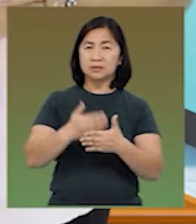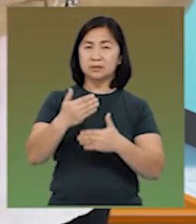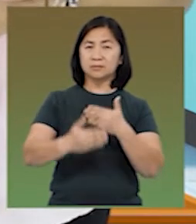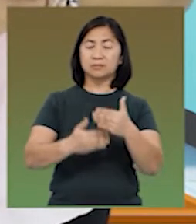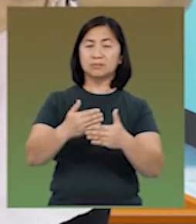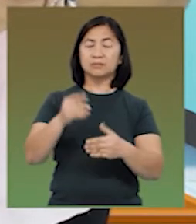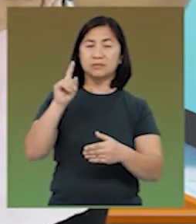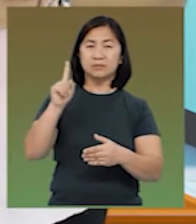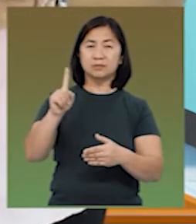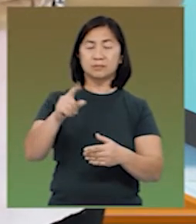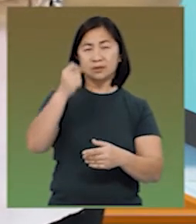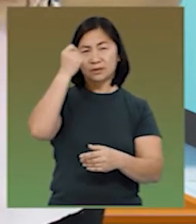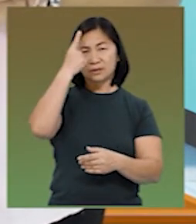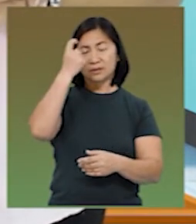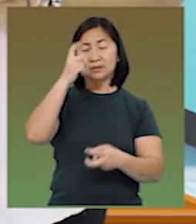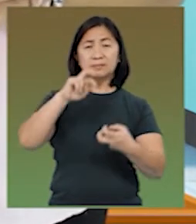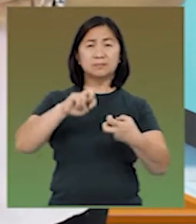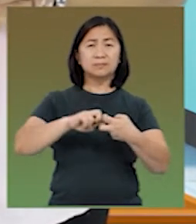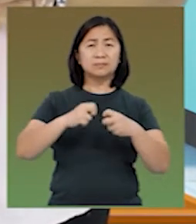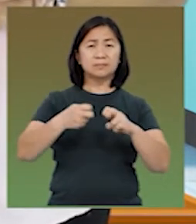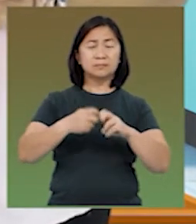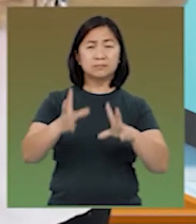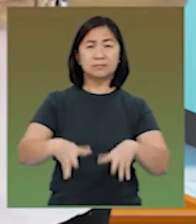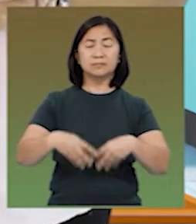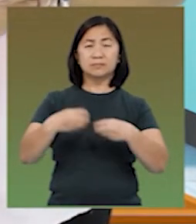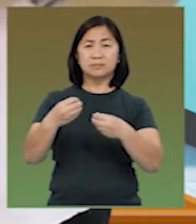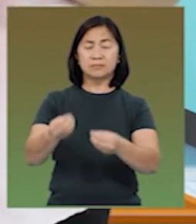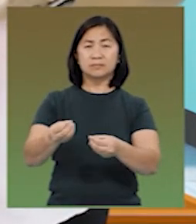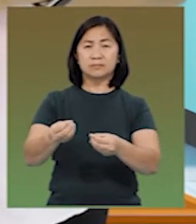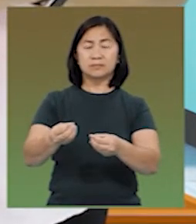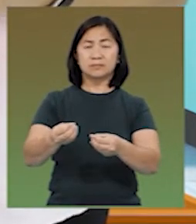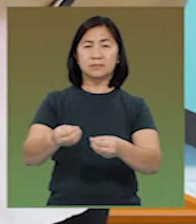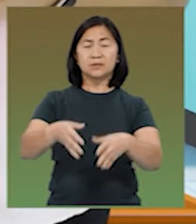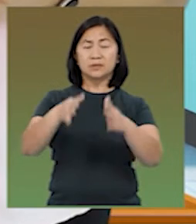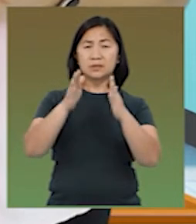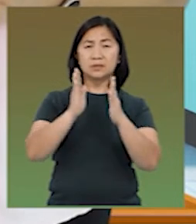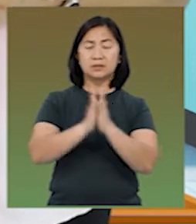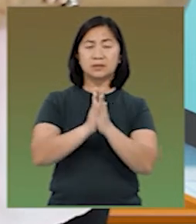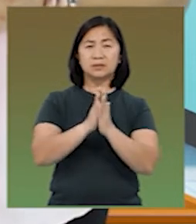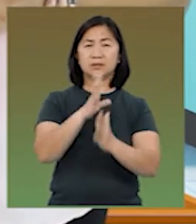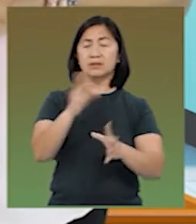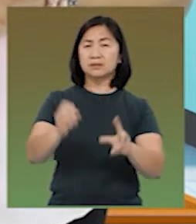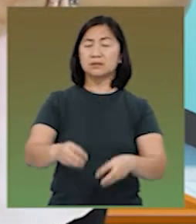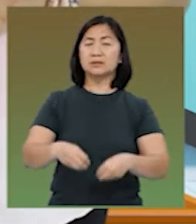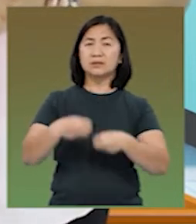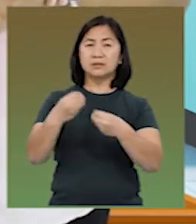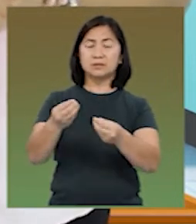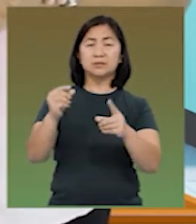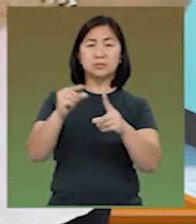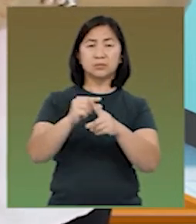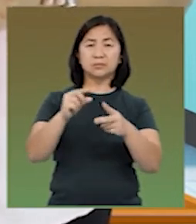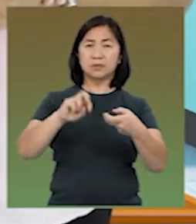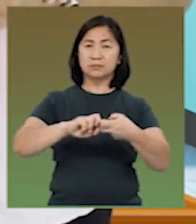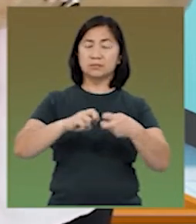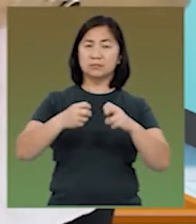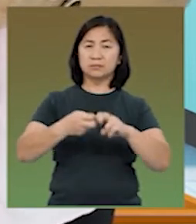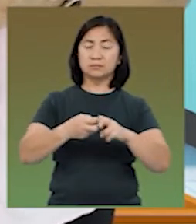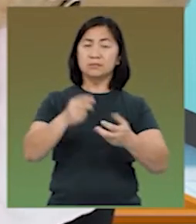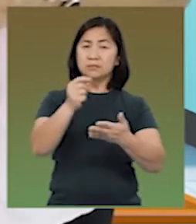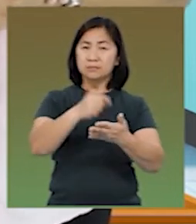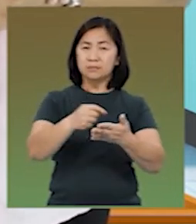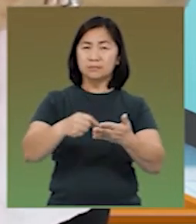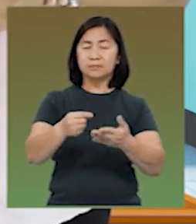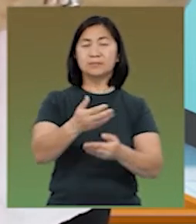Step 1. Understand the problem. Ibigay ang ask at ang mga given sa word